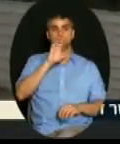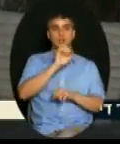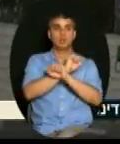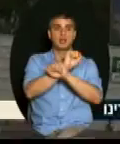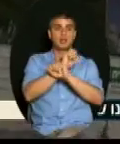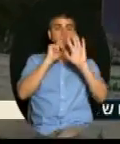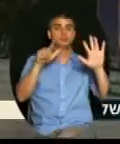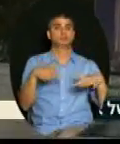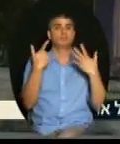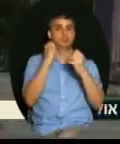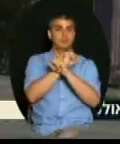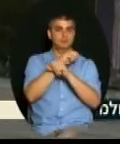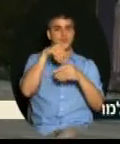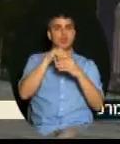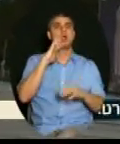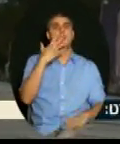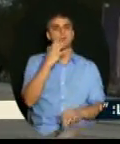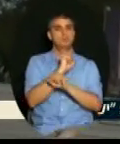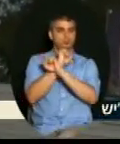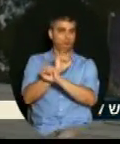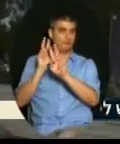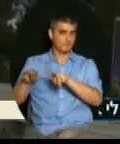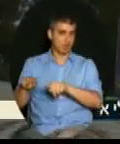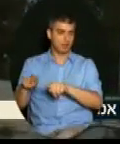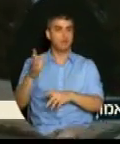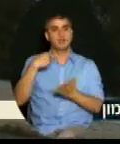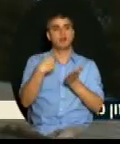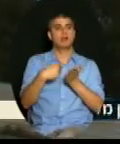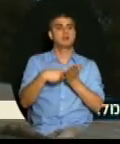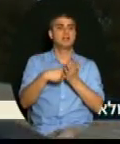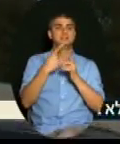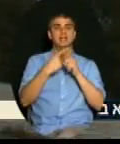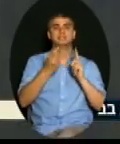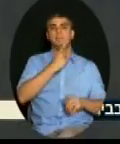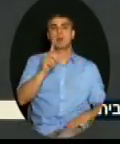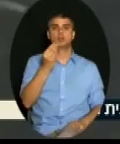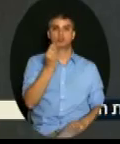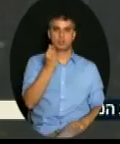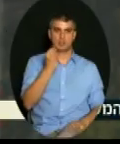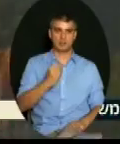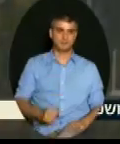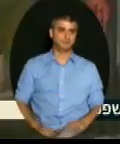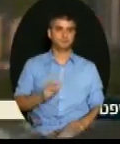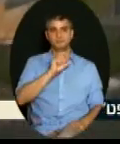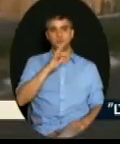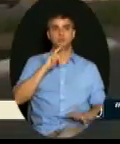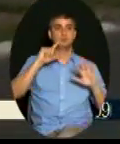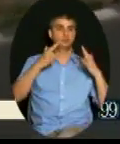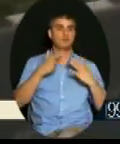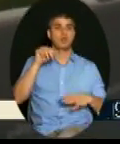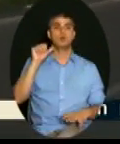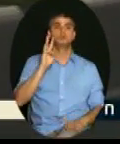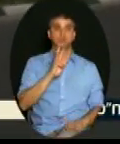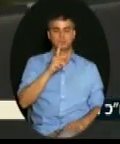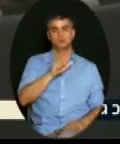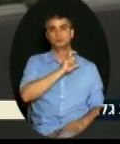לכלא 7 שנות מאסר, מהן 5 בפועל, והוטל עליו קנס של 500,000 שקלים. נאשם מספר 7, אורי